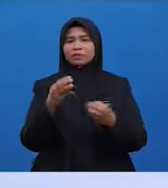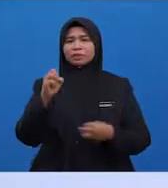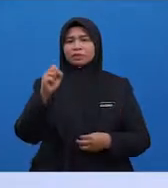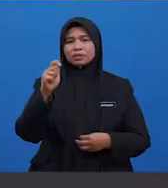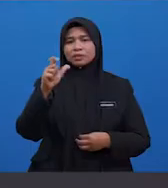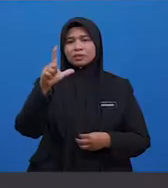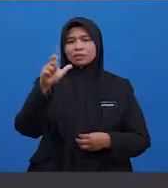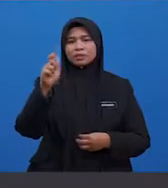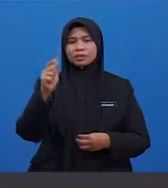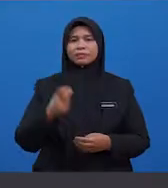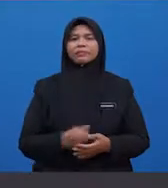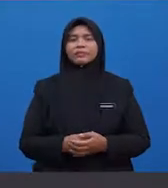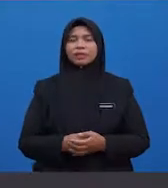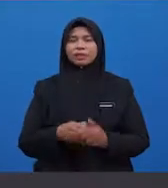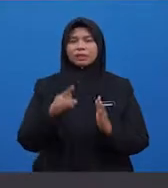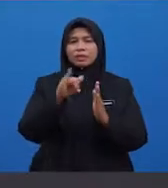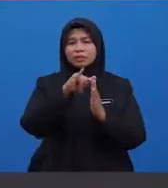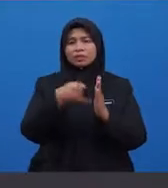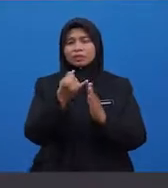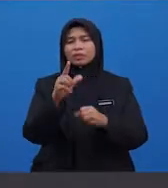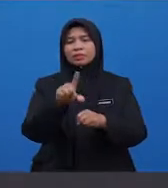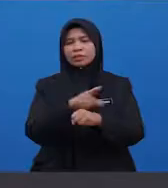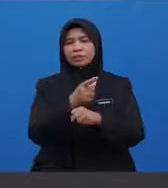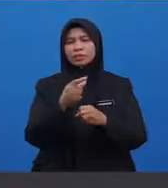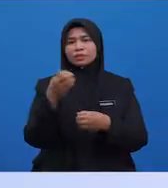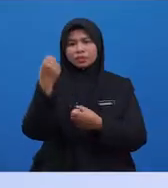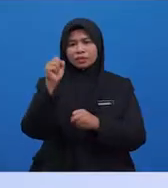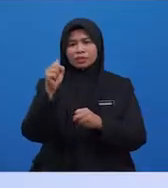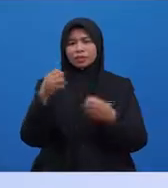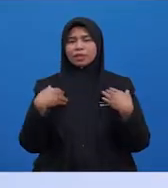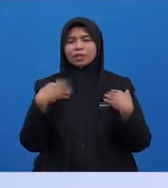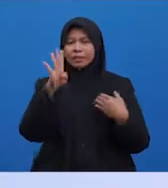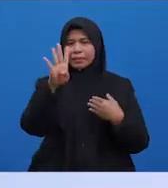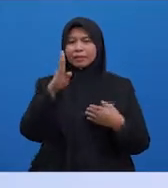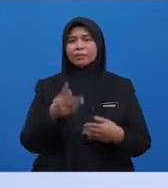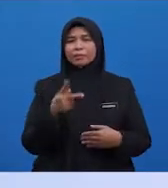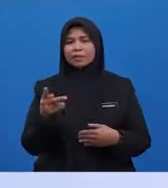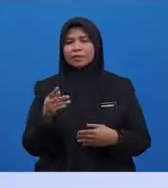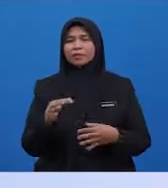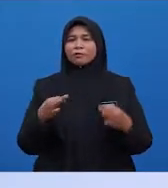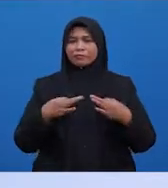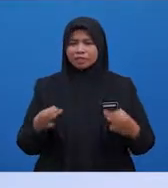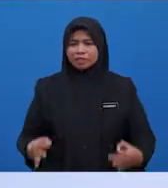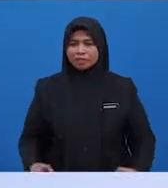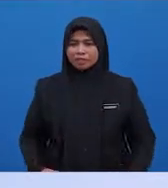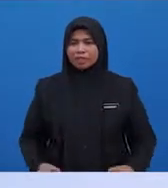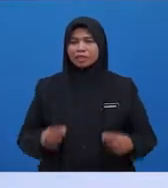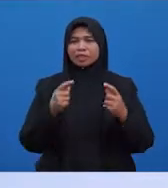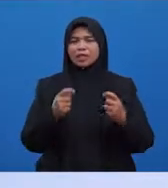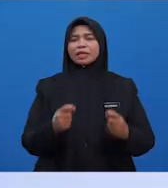atlet. Kejurulatihan sukan melibatkan empat aspek, iaitu fizikal,